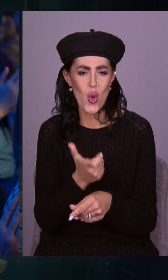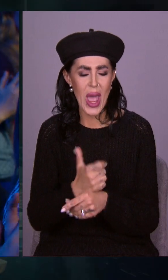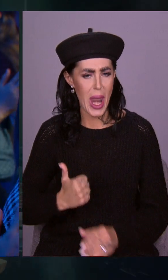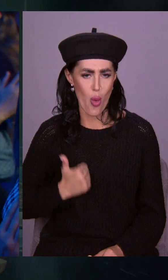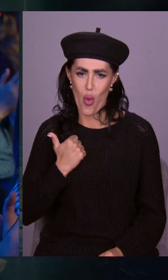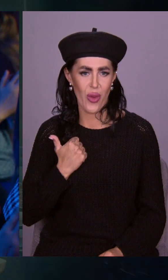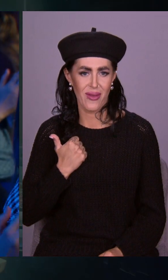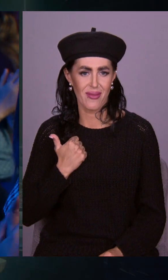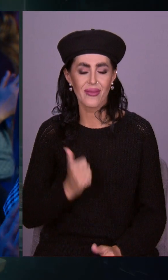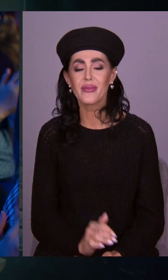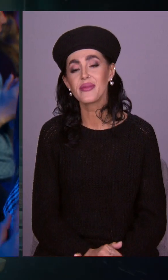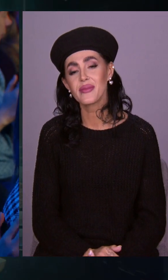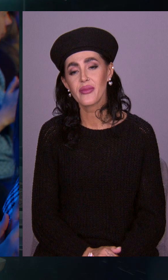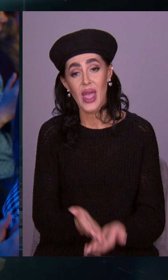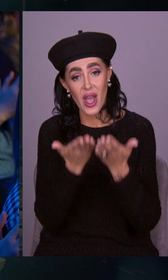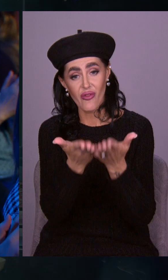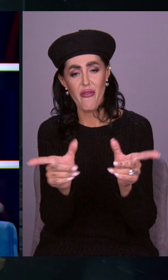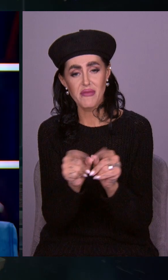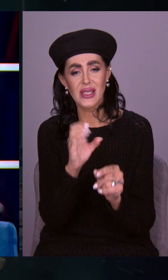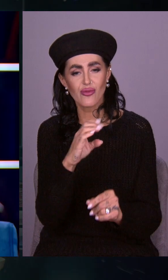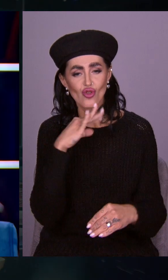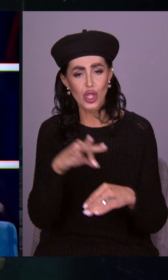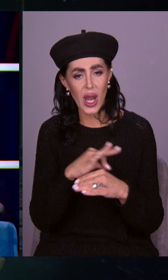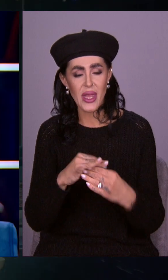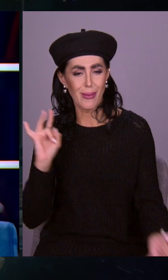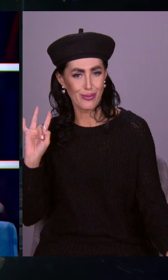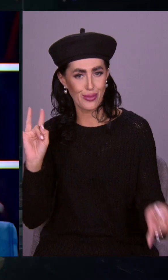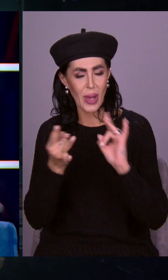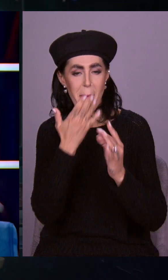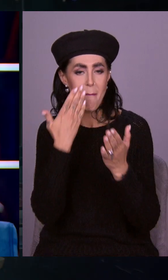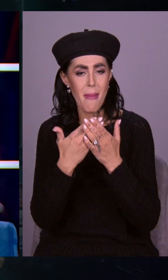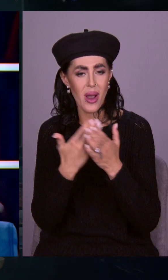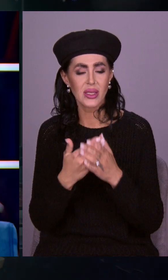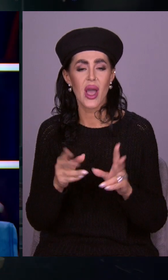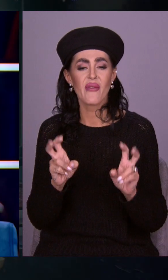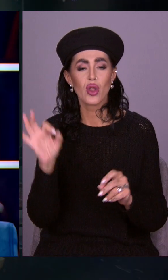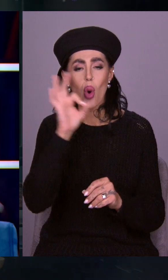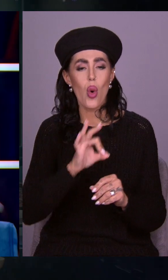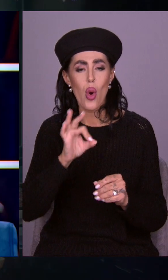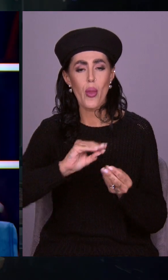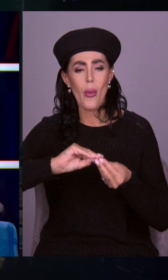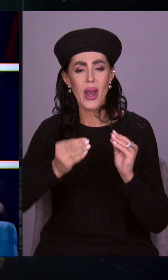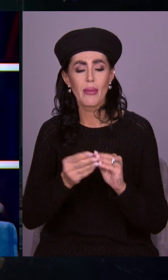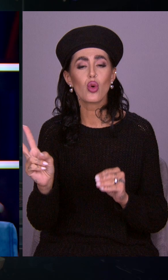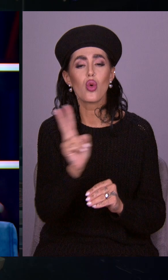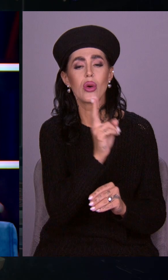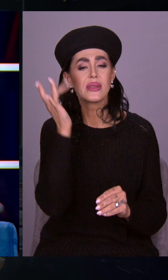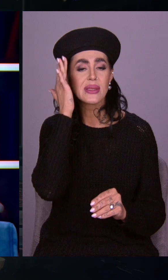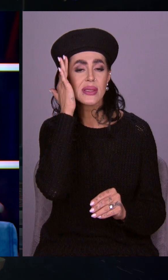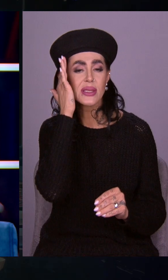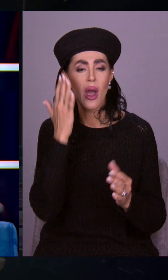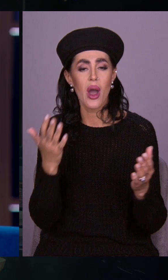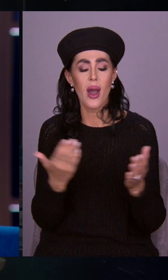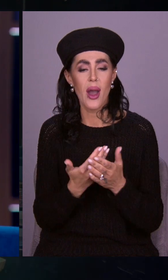Дякую. Ви з дружиною надали розголосу проблемам, з якими зіштовхуються люди, які мають на меті або